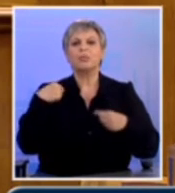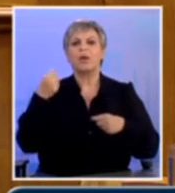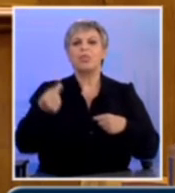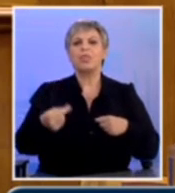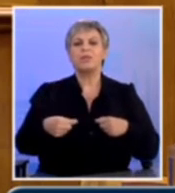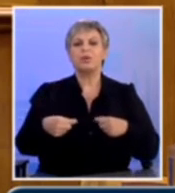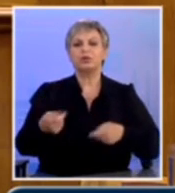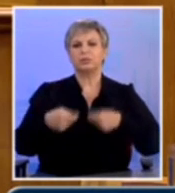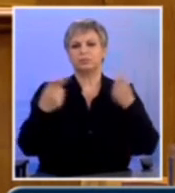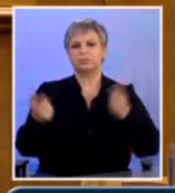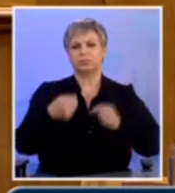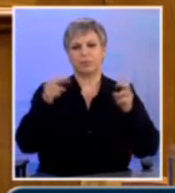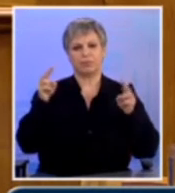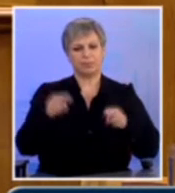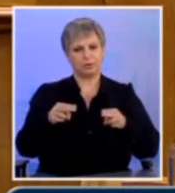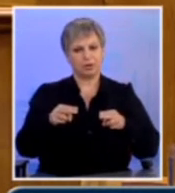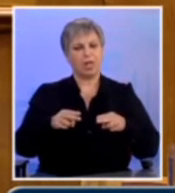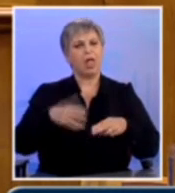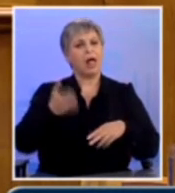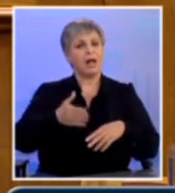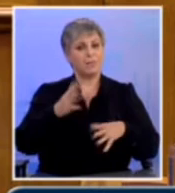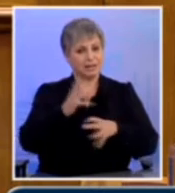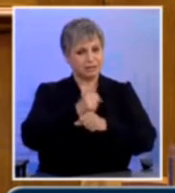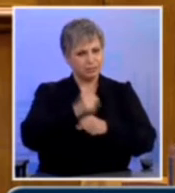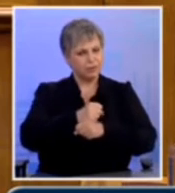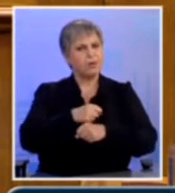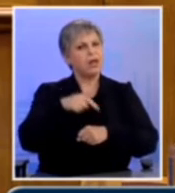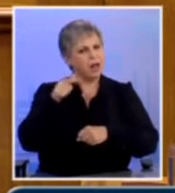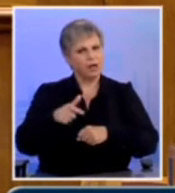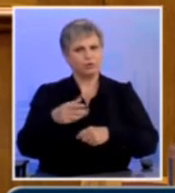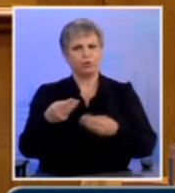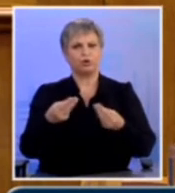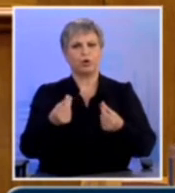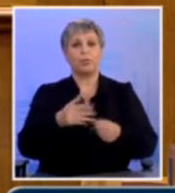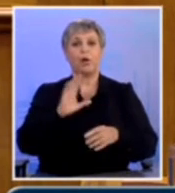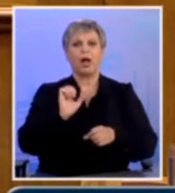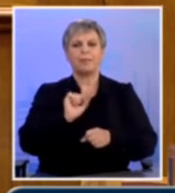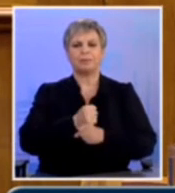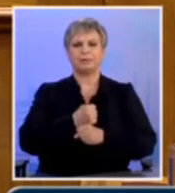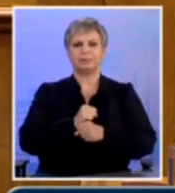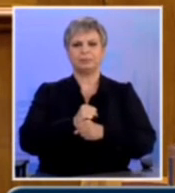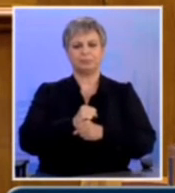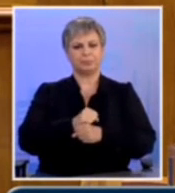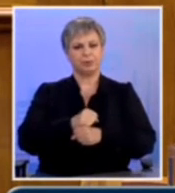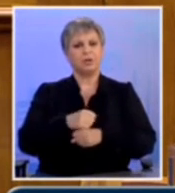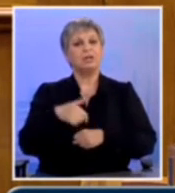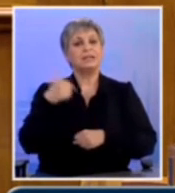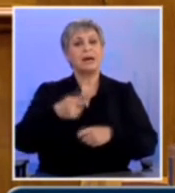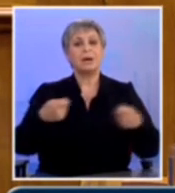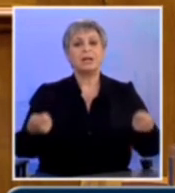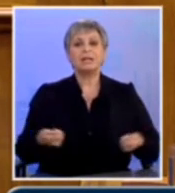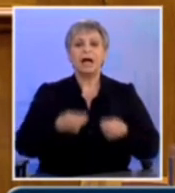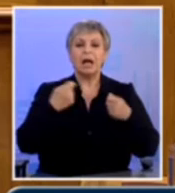Αν λοιπόν αναπτύξουμε όλες αυτές τις δυνάμεις τις οποίες έχουμε, αν πεισματώσουμε και αν τελικά κάνουμε το